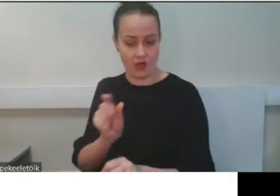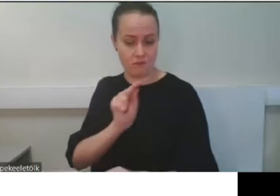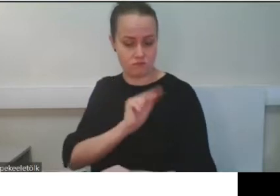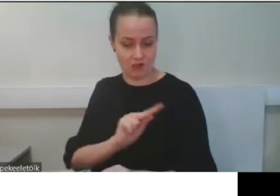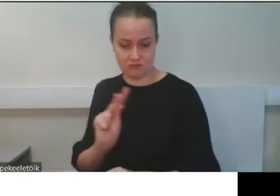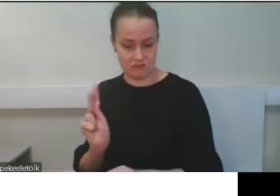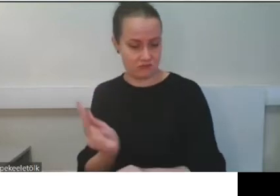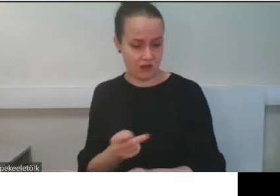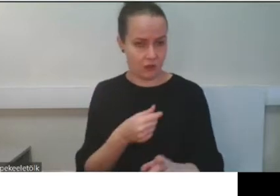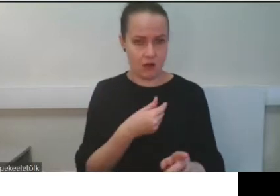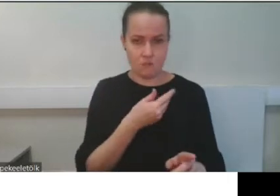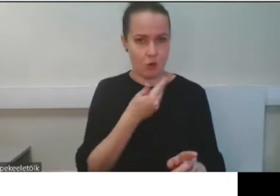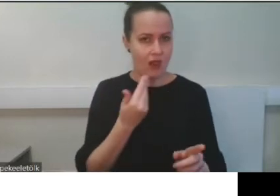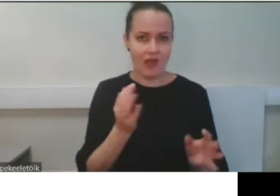suurem .